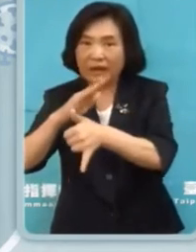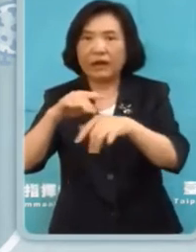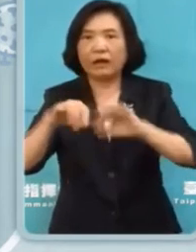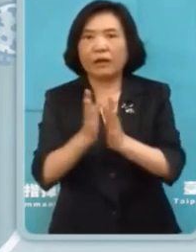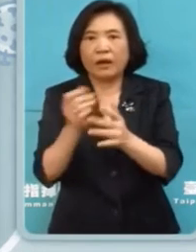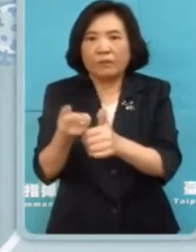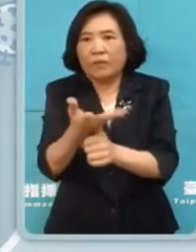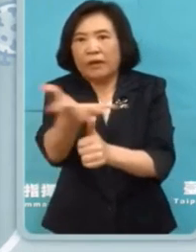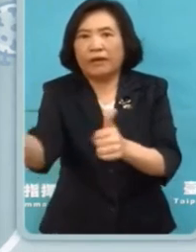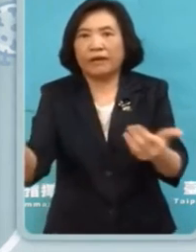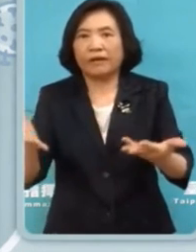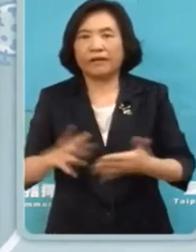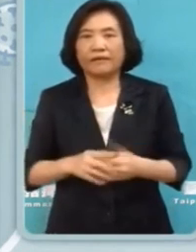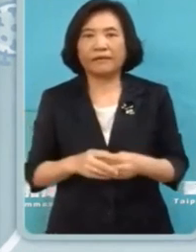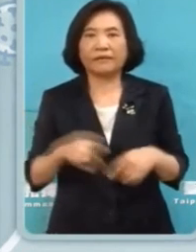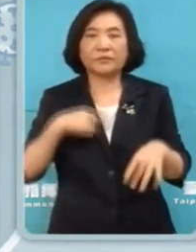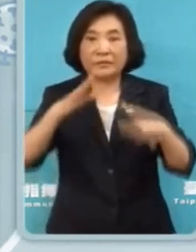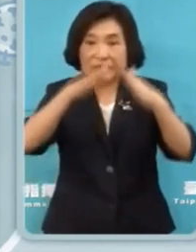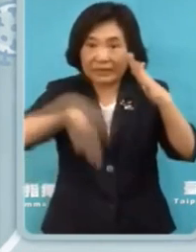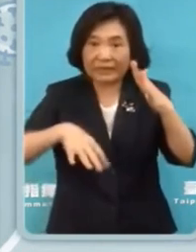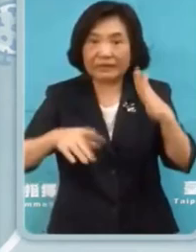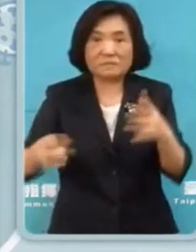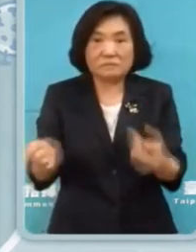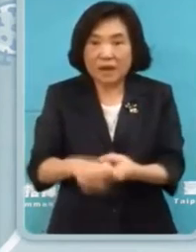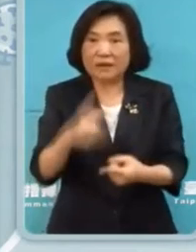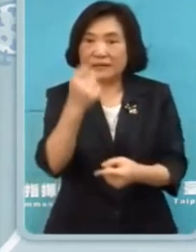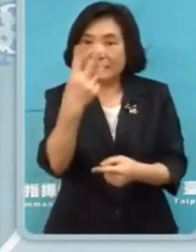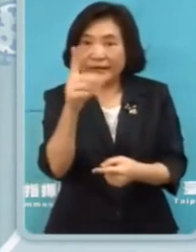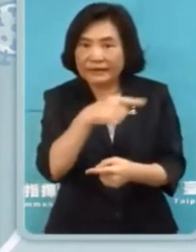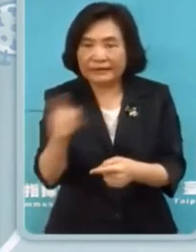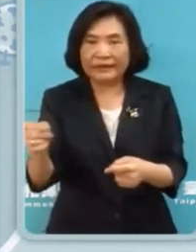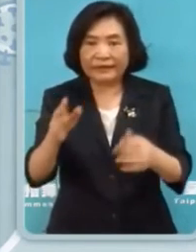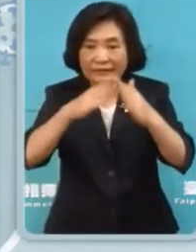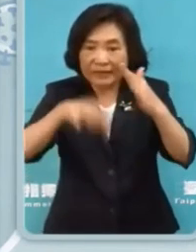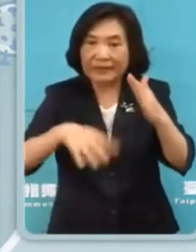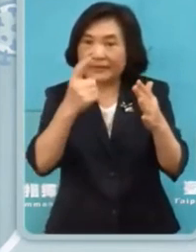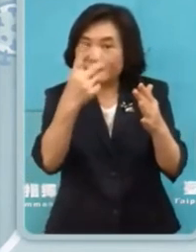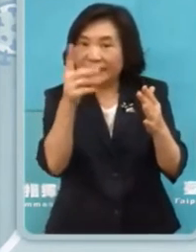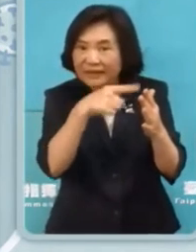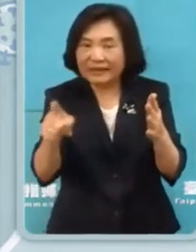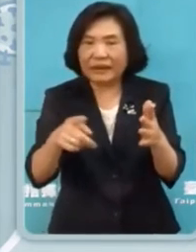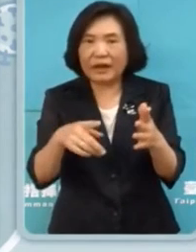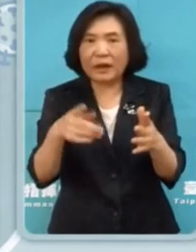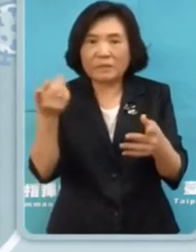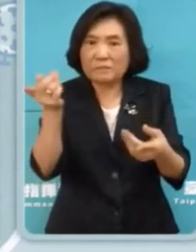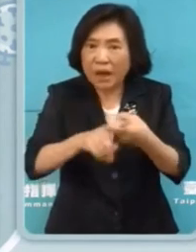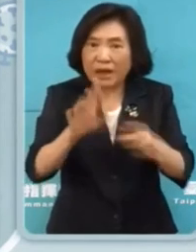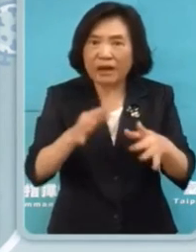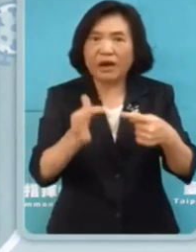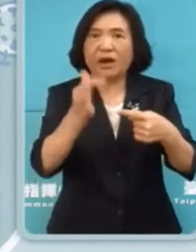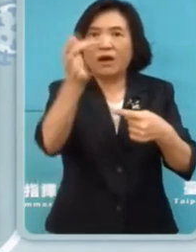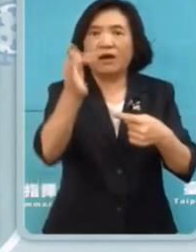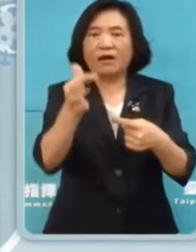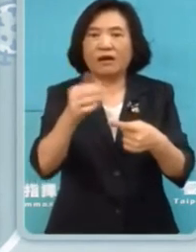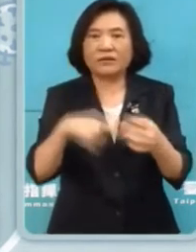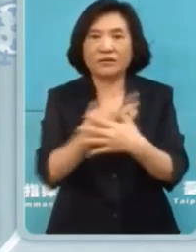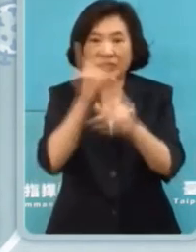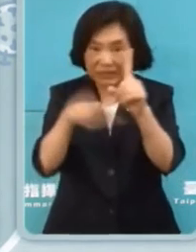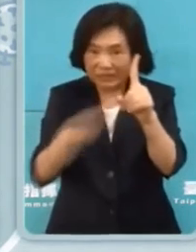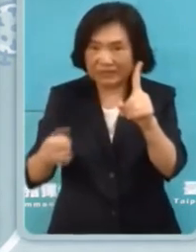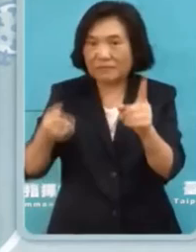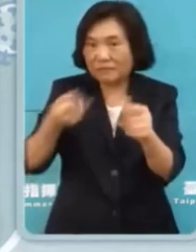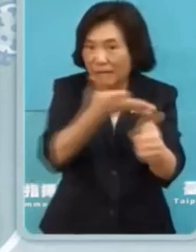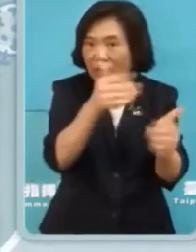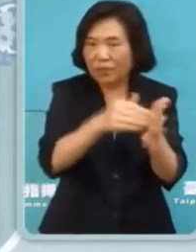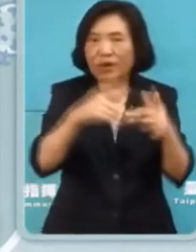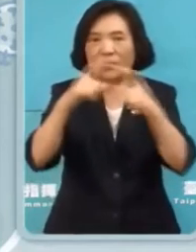案例是全家13个都确诊了，这个实在是所以他只有在社区感染一个嘛，